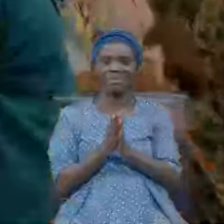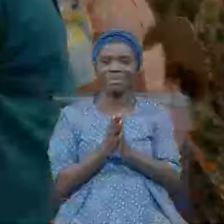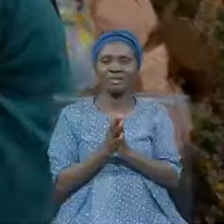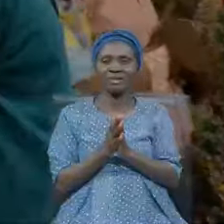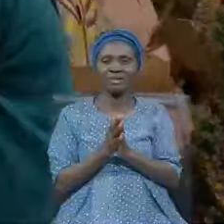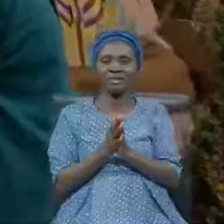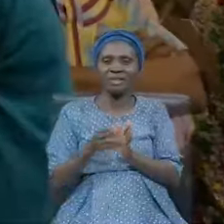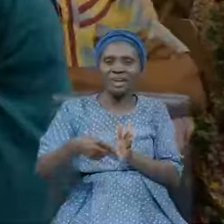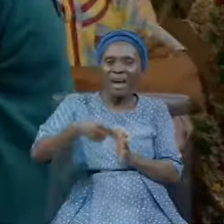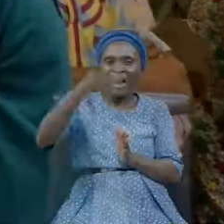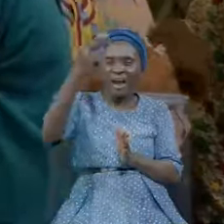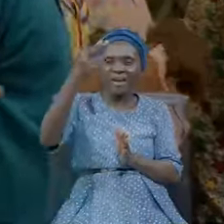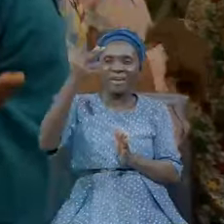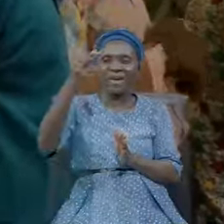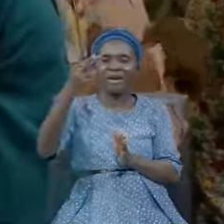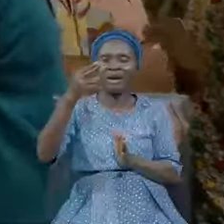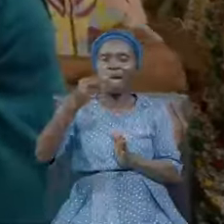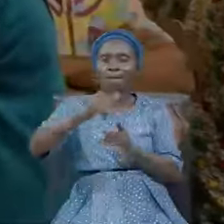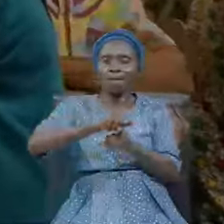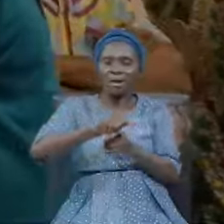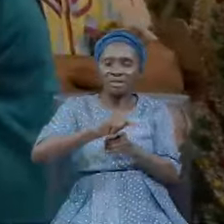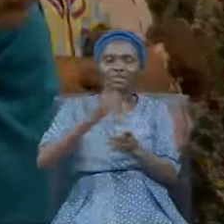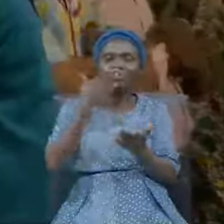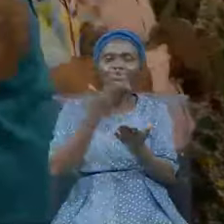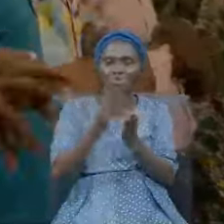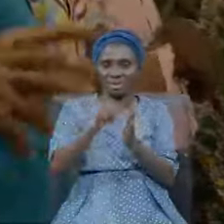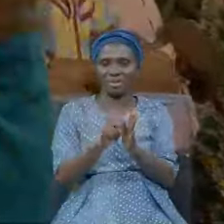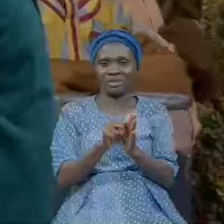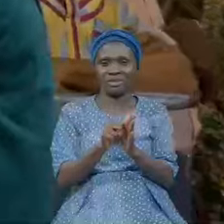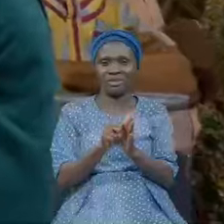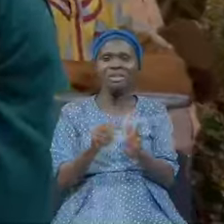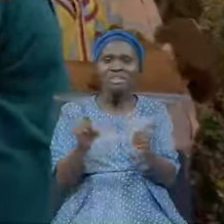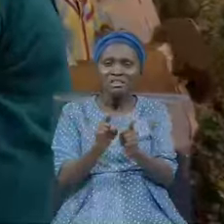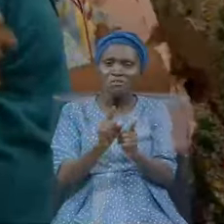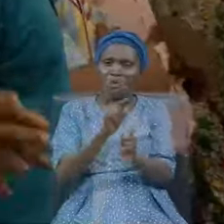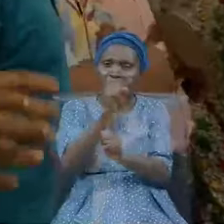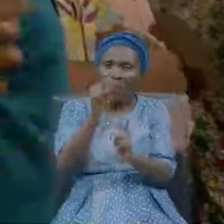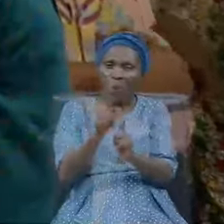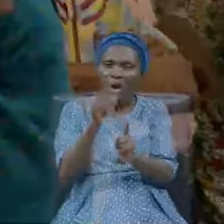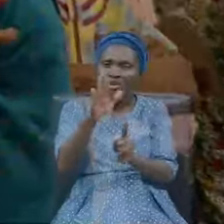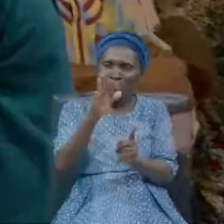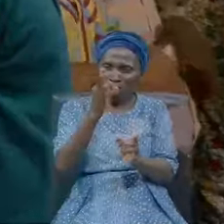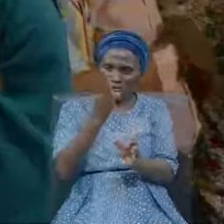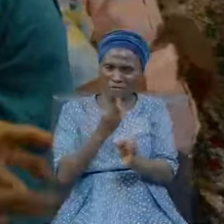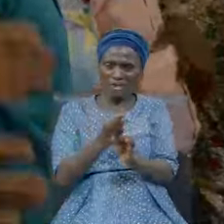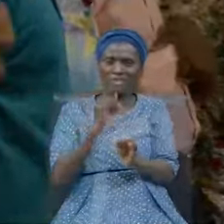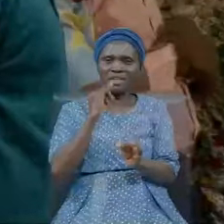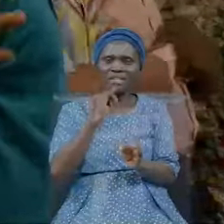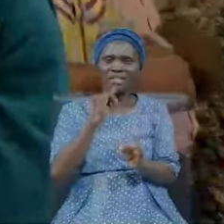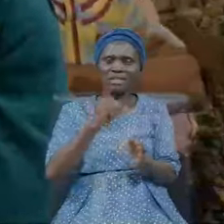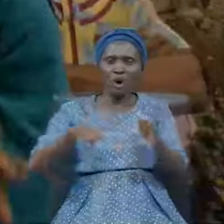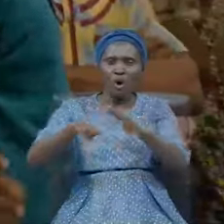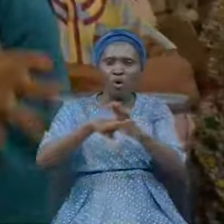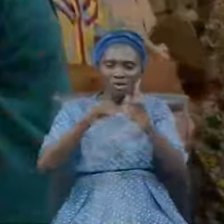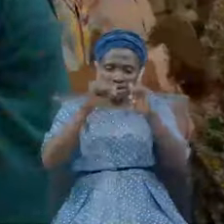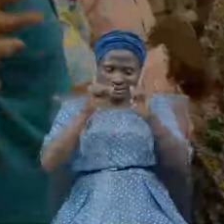La bonté transcendante, même lorsque votre foi est menacée, pas